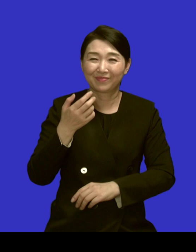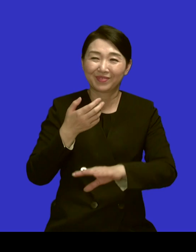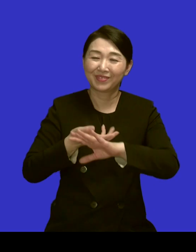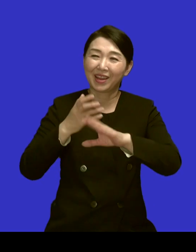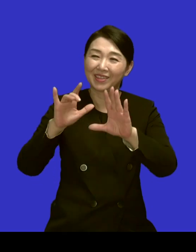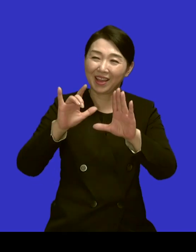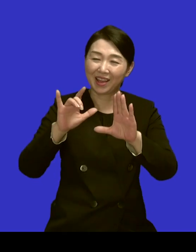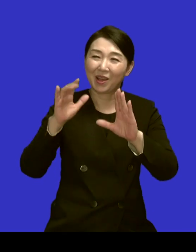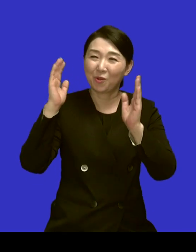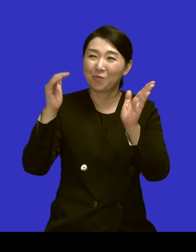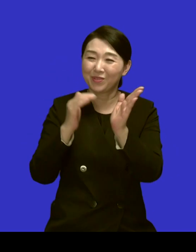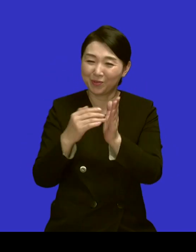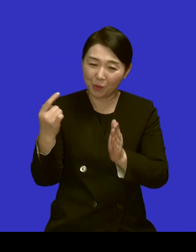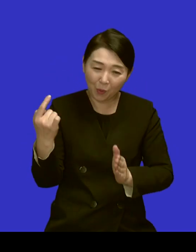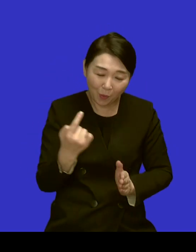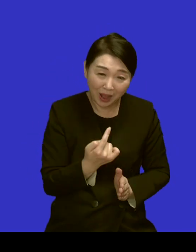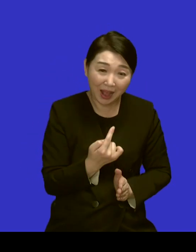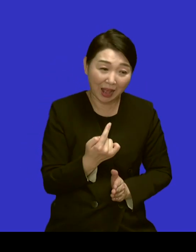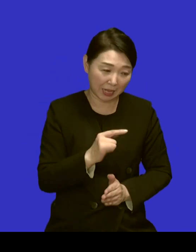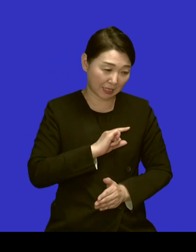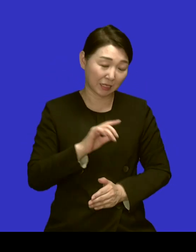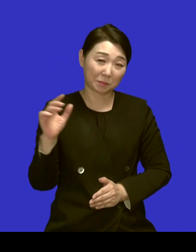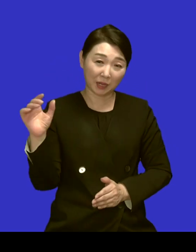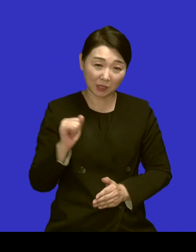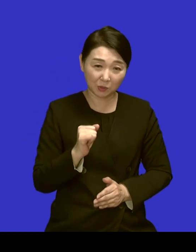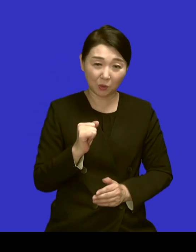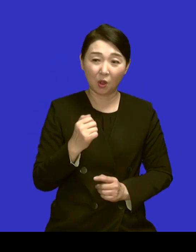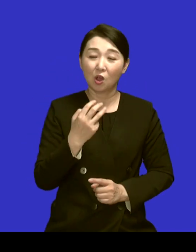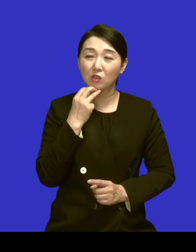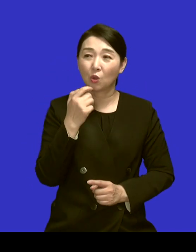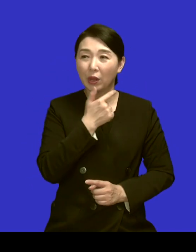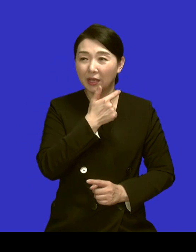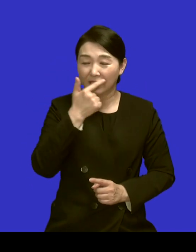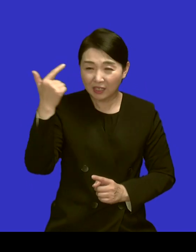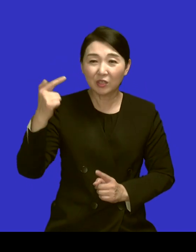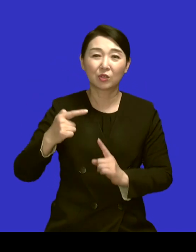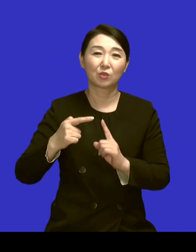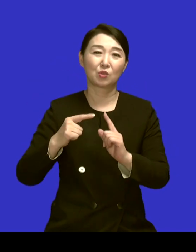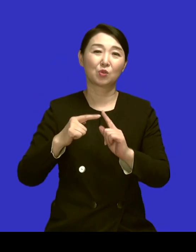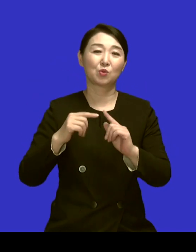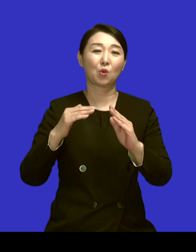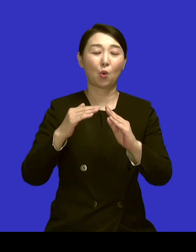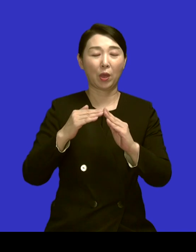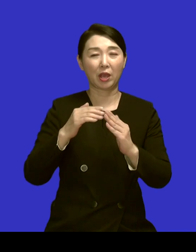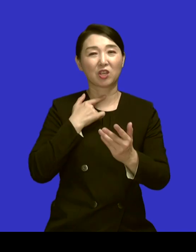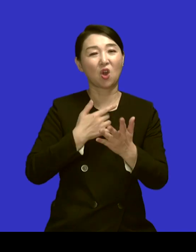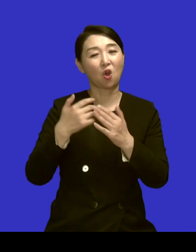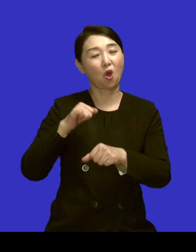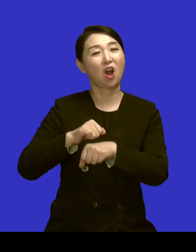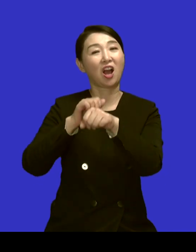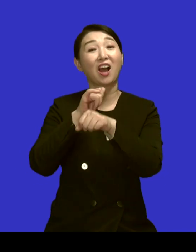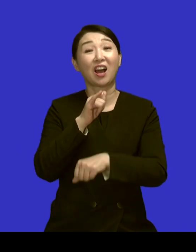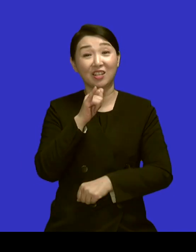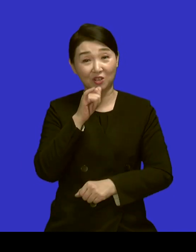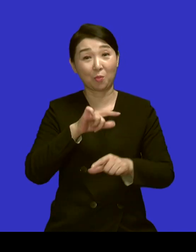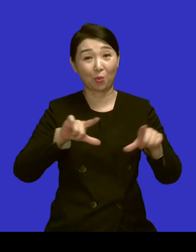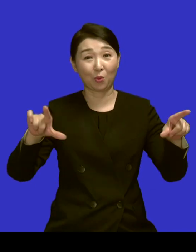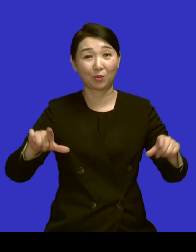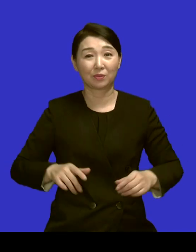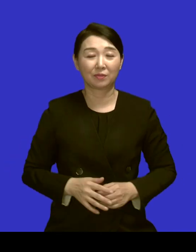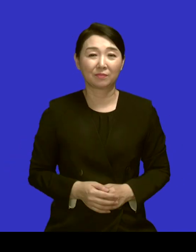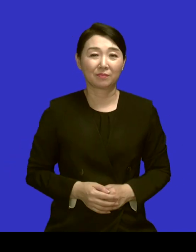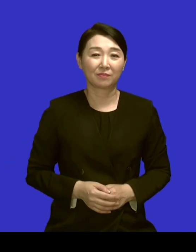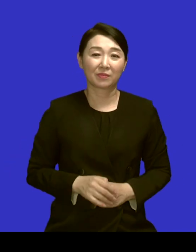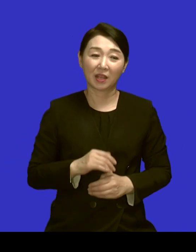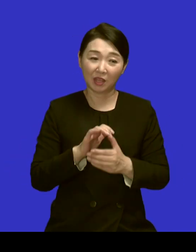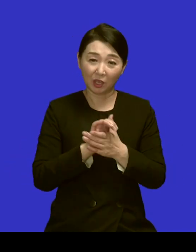갖고 이제 서울에 있는 이름이 있는 대형교회에서 이제 커리어를 쌓아가는 게 그렇죠. 일반적인 루트인데 제가